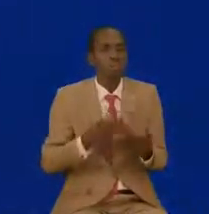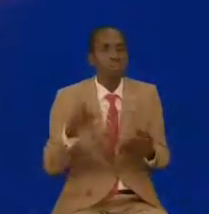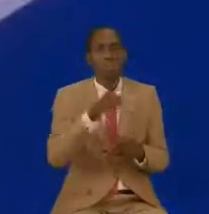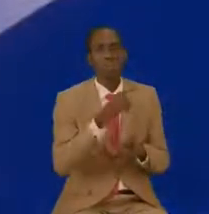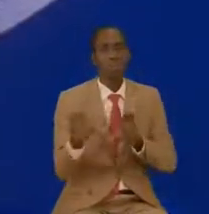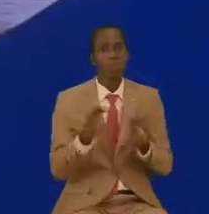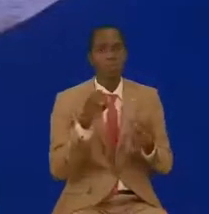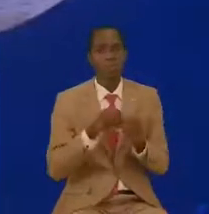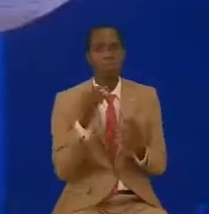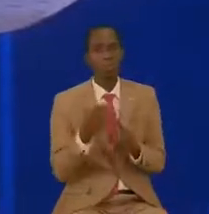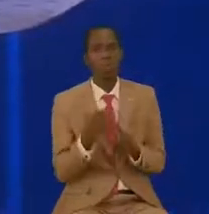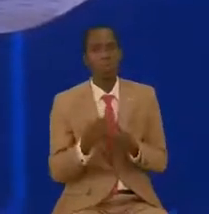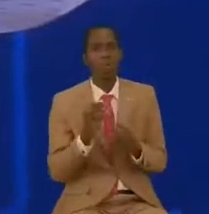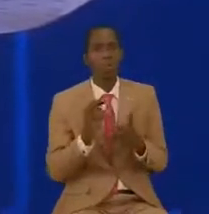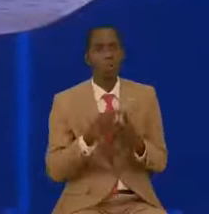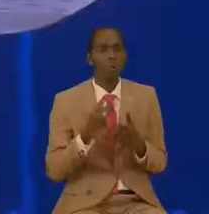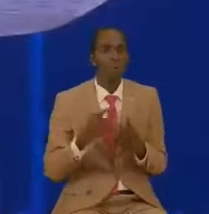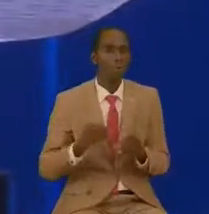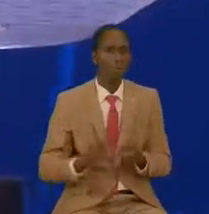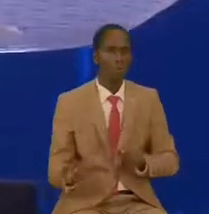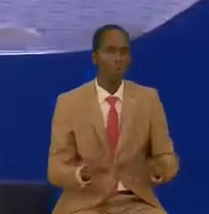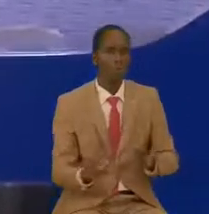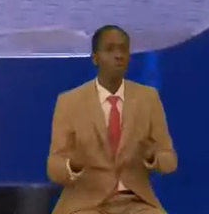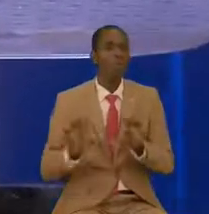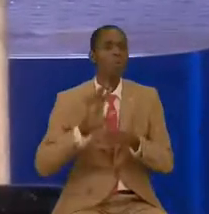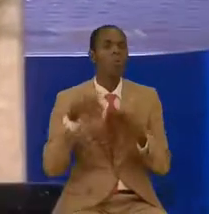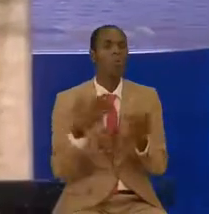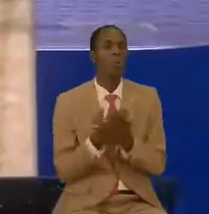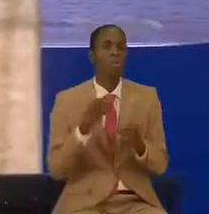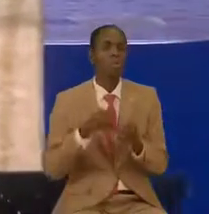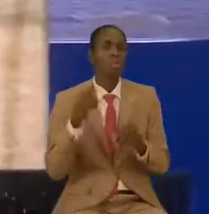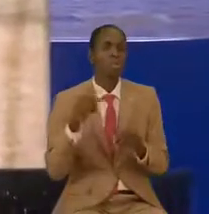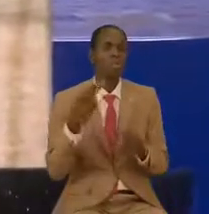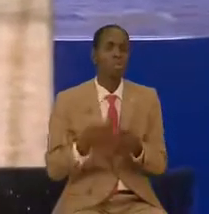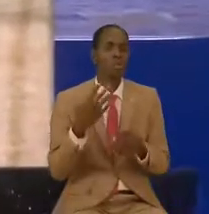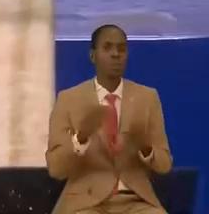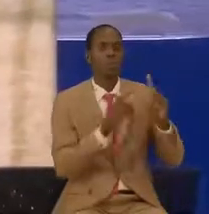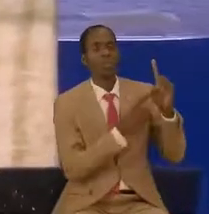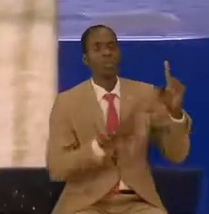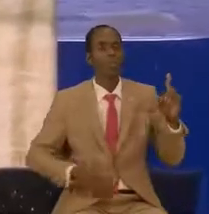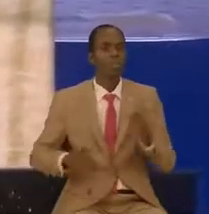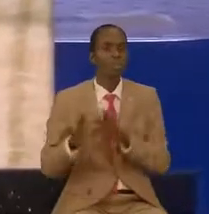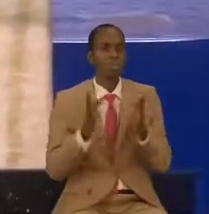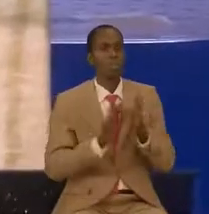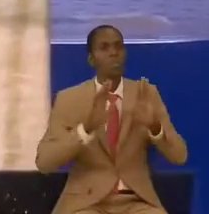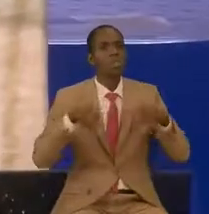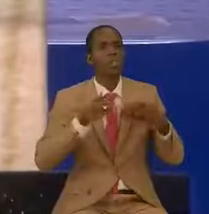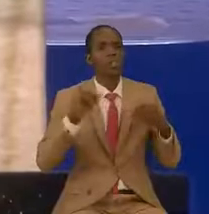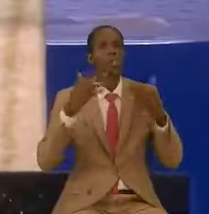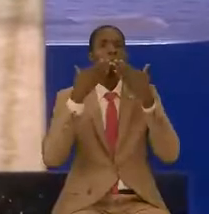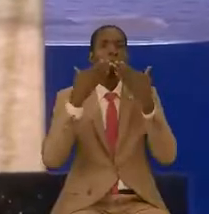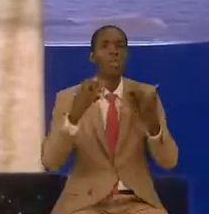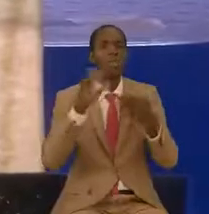que vous fassiez en parole ou en œuvre, faites tout au nom du Seigneur Jésus,